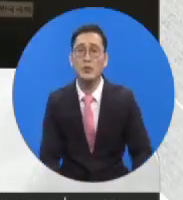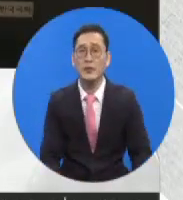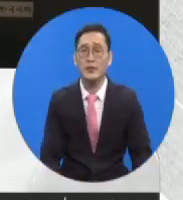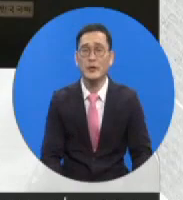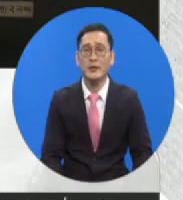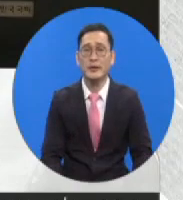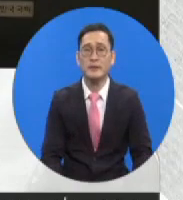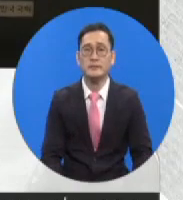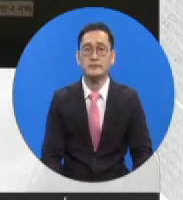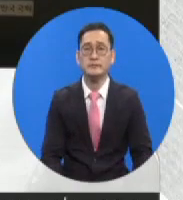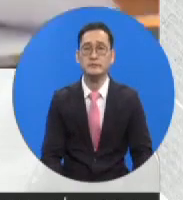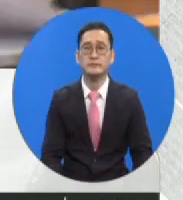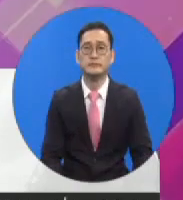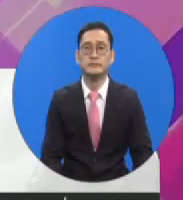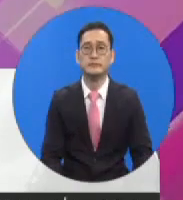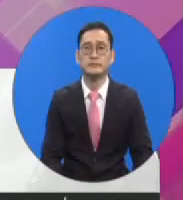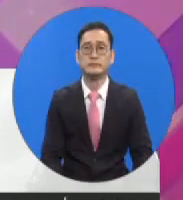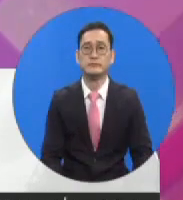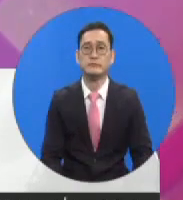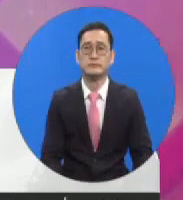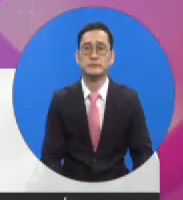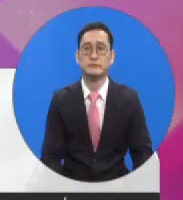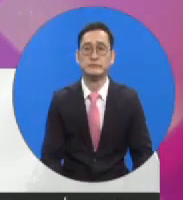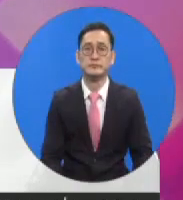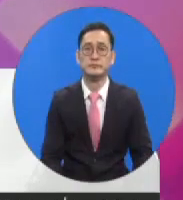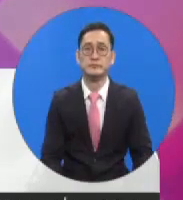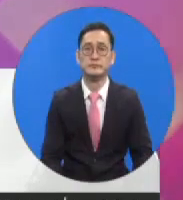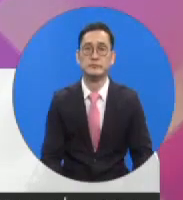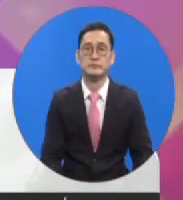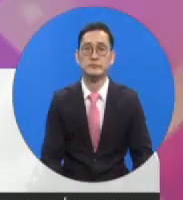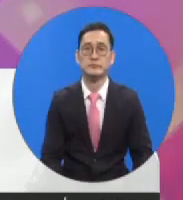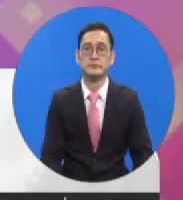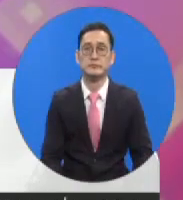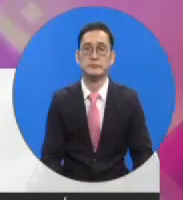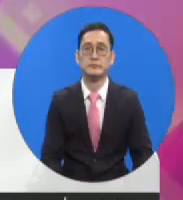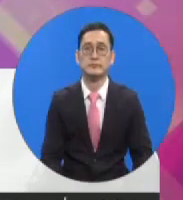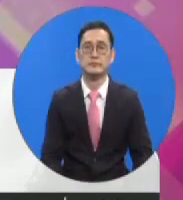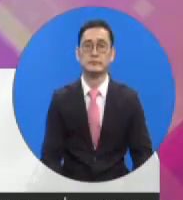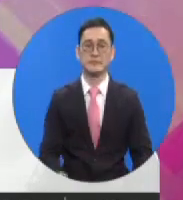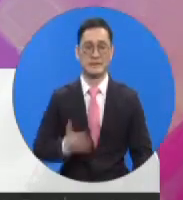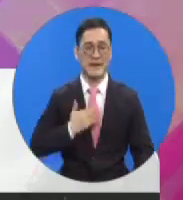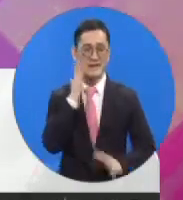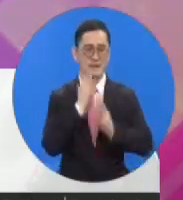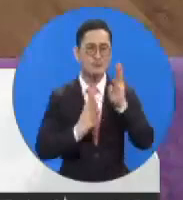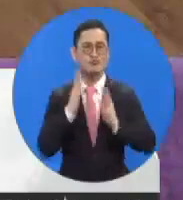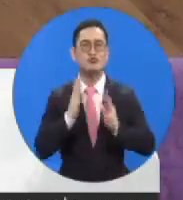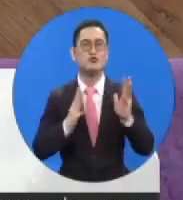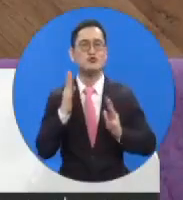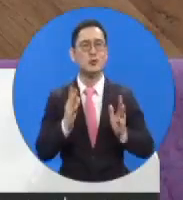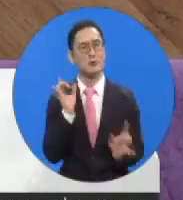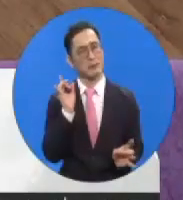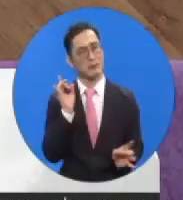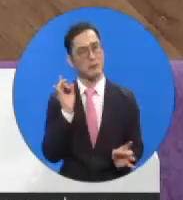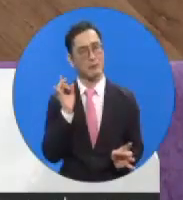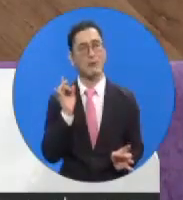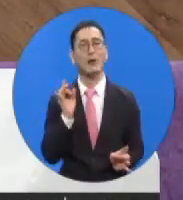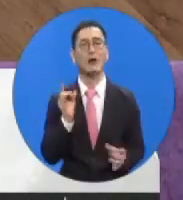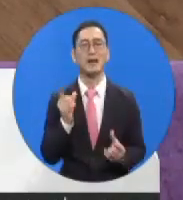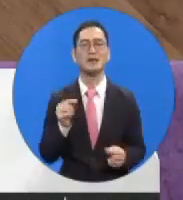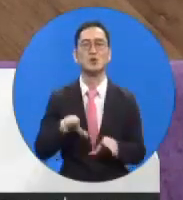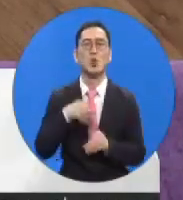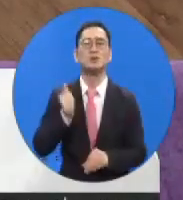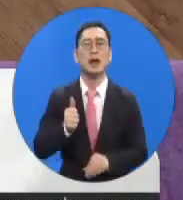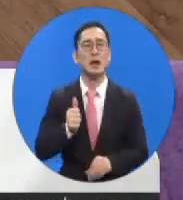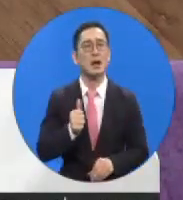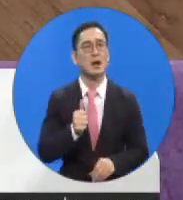본인이 식물총장이란 표현하기가 사실은 좀 민망하잖아요. 쉽지 않잖아요. 본인 입장에서 보면 굉장히 자존심 상하는 소리가 될 수